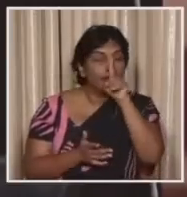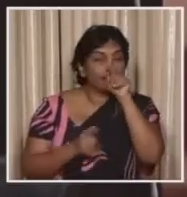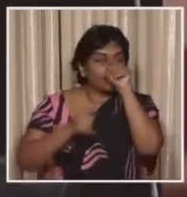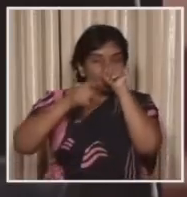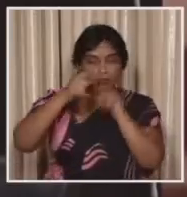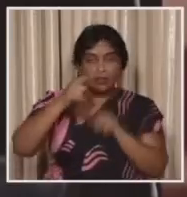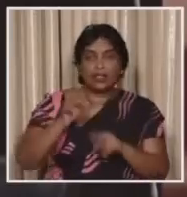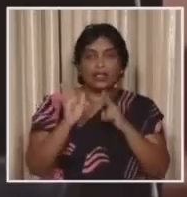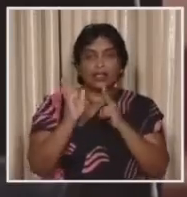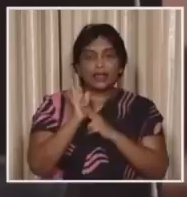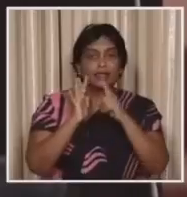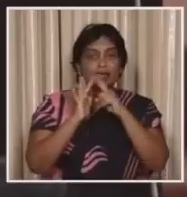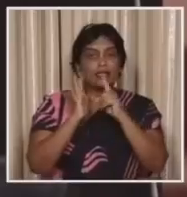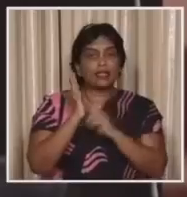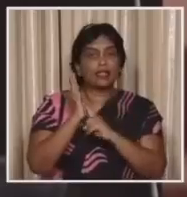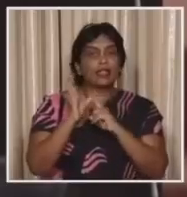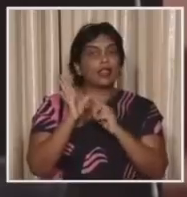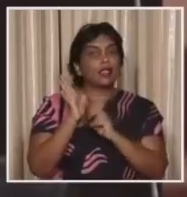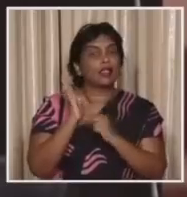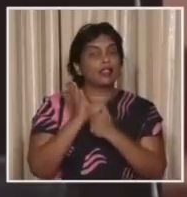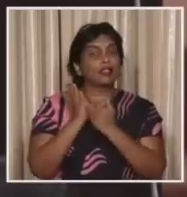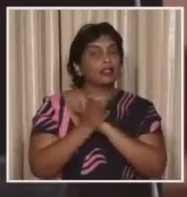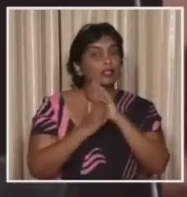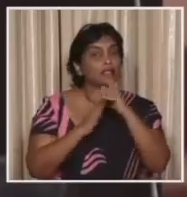තැනකවත් නිලන්ත ජයවර්ධනගේ නමවත්